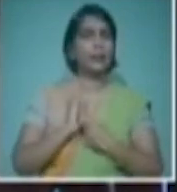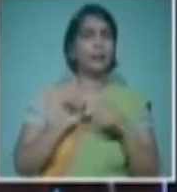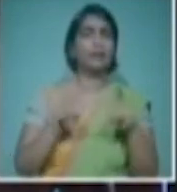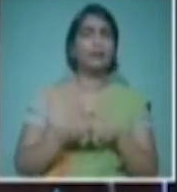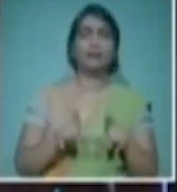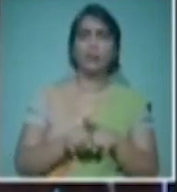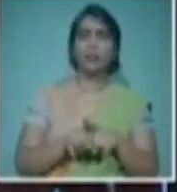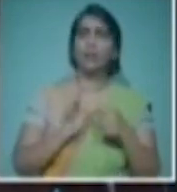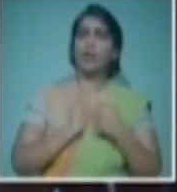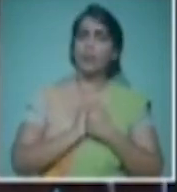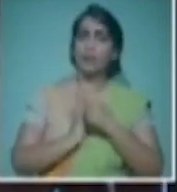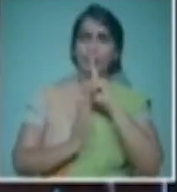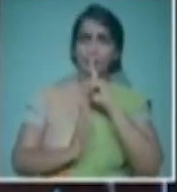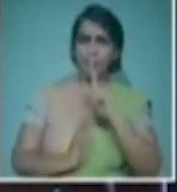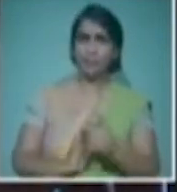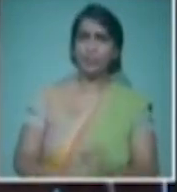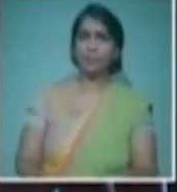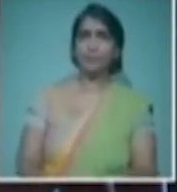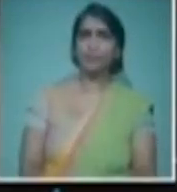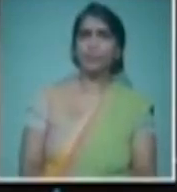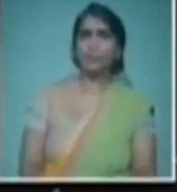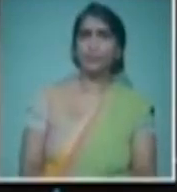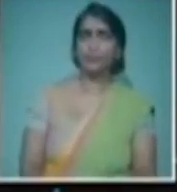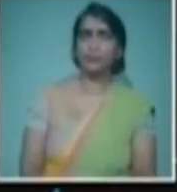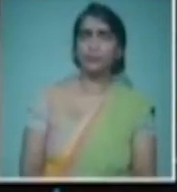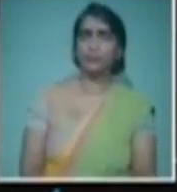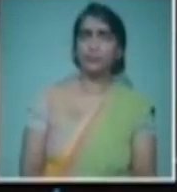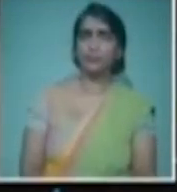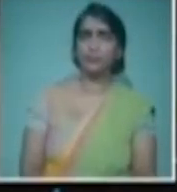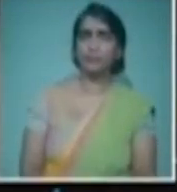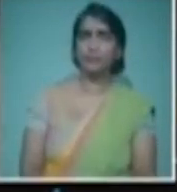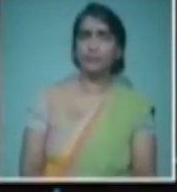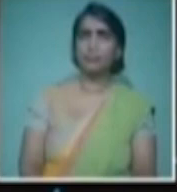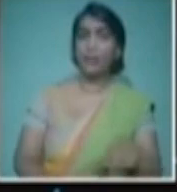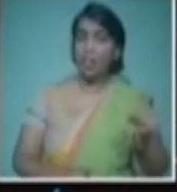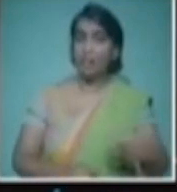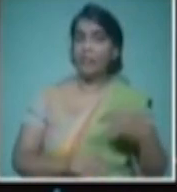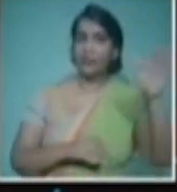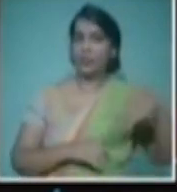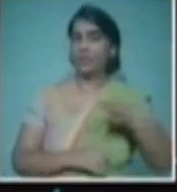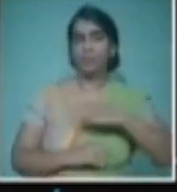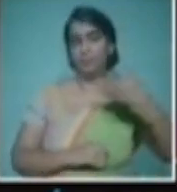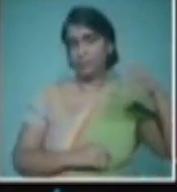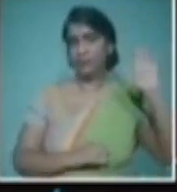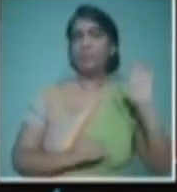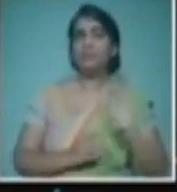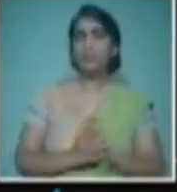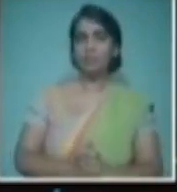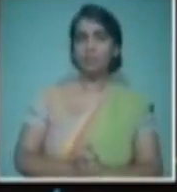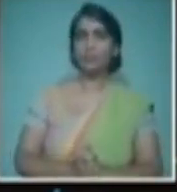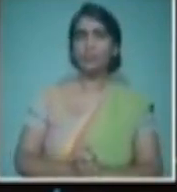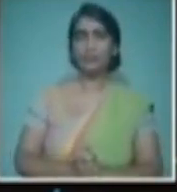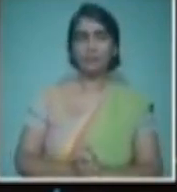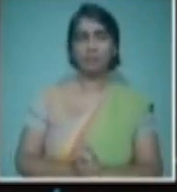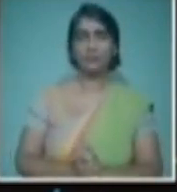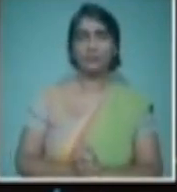එතුමා ගෞරවයෙන් ඉල්ලා සිටිනවා. අද දිනේදී එතුමා මේ රාජකාරියට සම්බන්ධ කරගන්නේ නැහැ. ඔව් චාමර සම්පත් මන්ත්‍රීතුමා කියන්නේ.